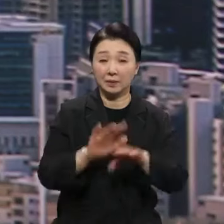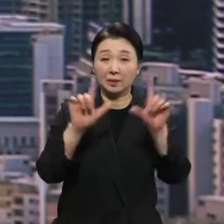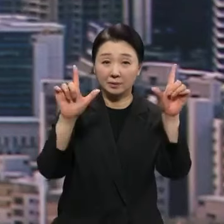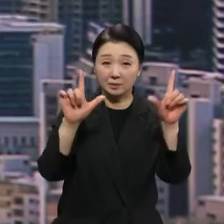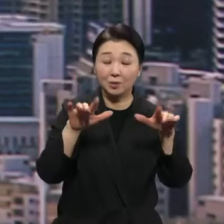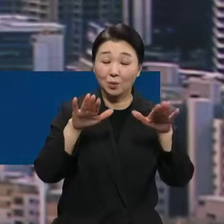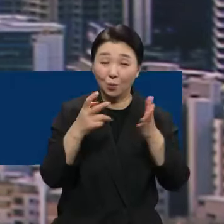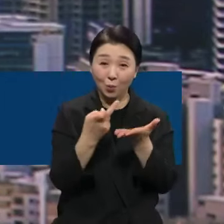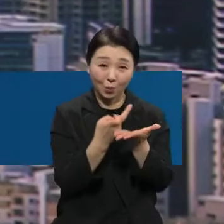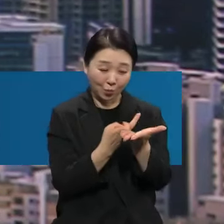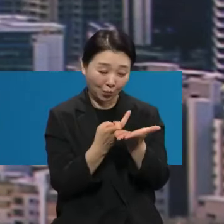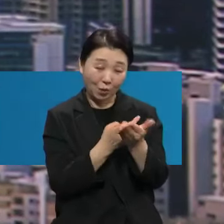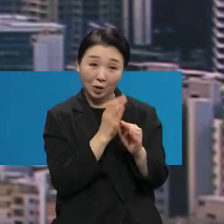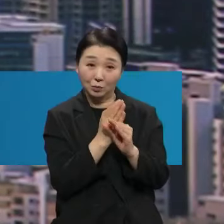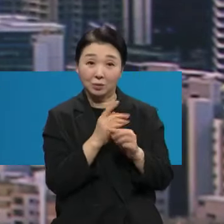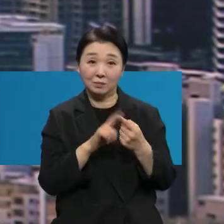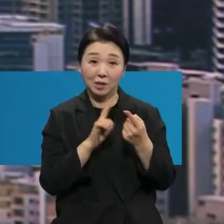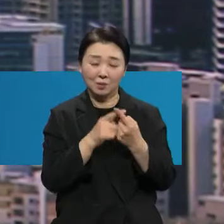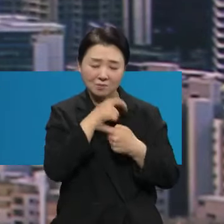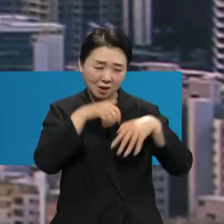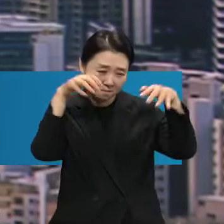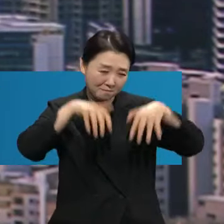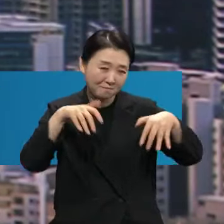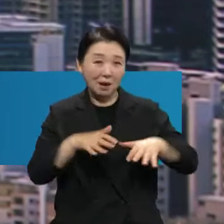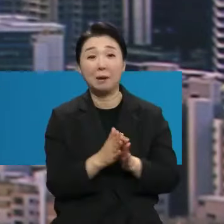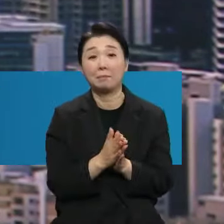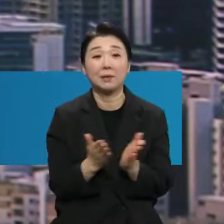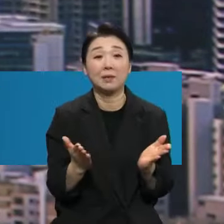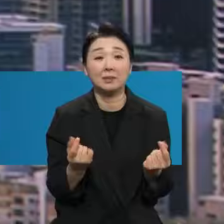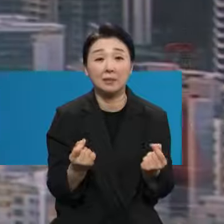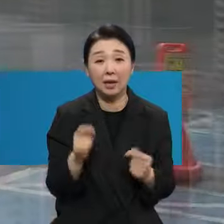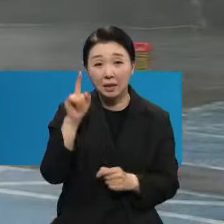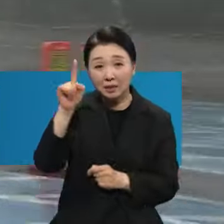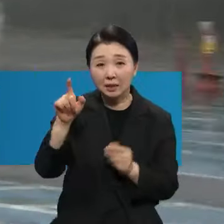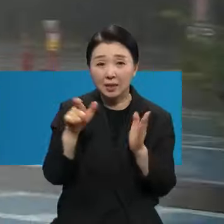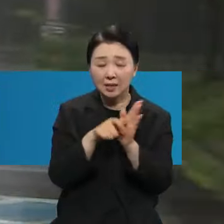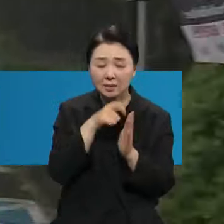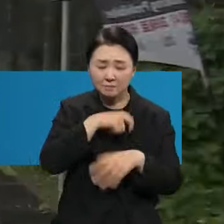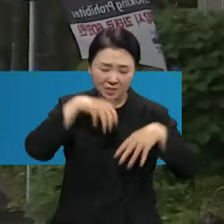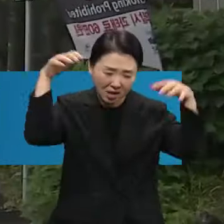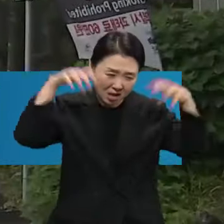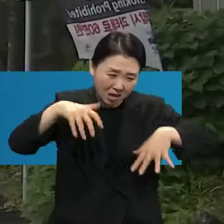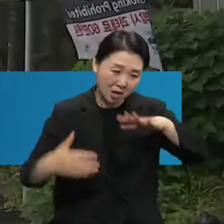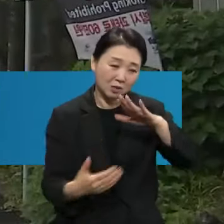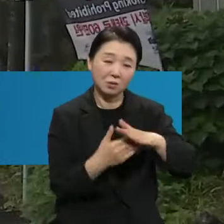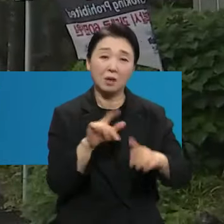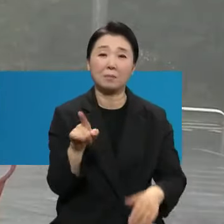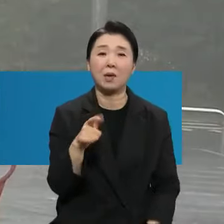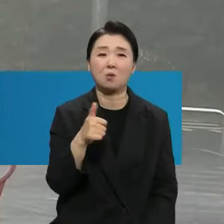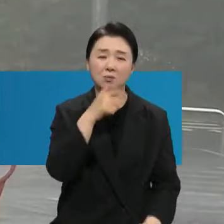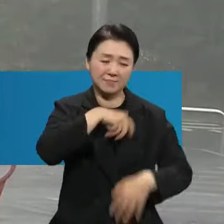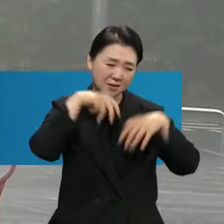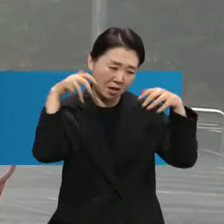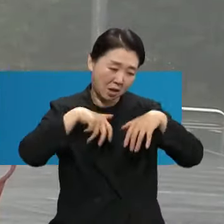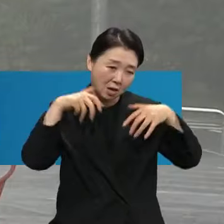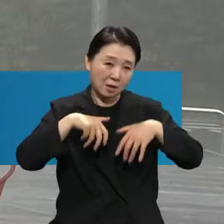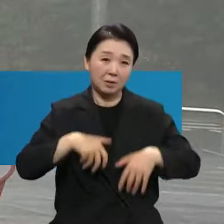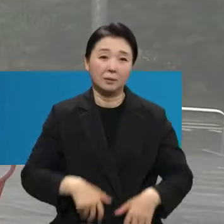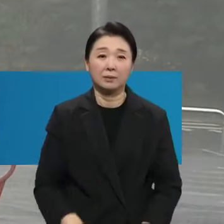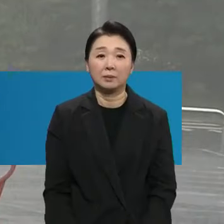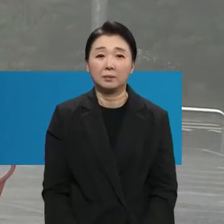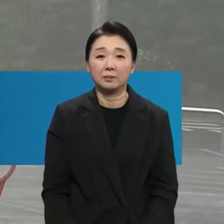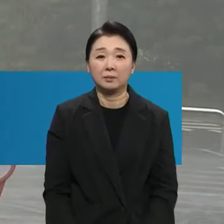날씨입니다. 오늘 제주도를 중심으로 장맛비가 내리겠습니다. 내일까지 최대 150mm가 넘는 많은 비가